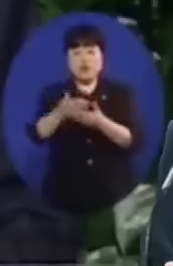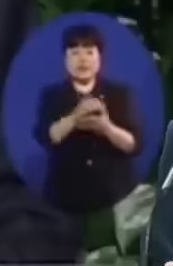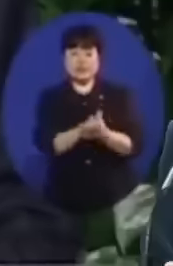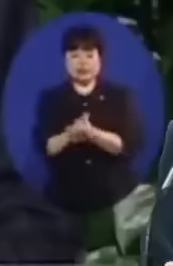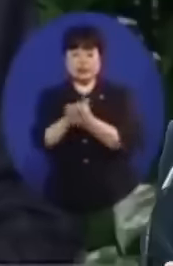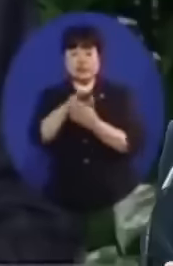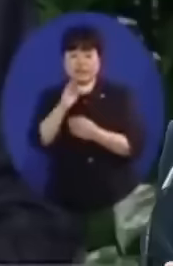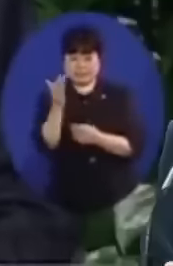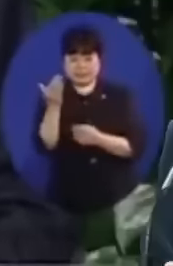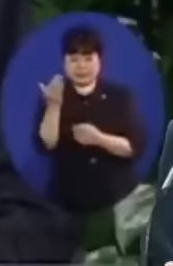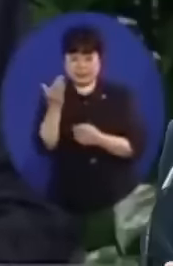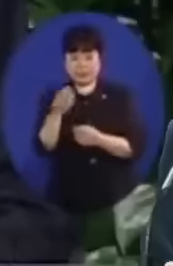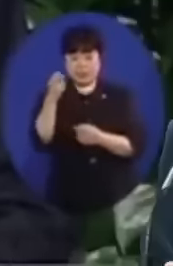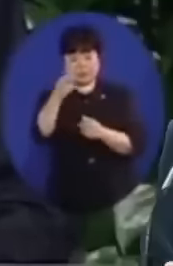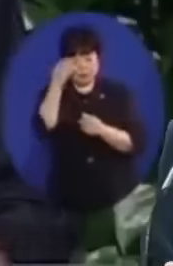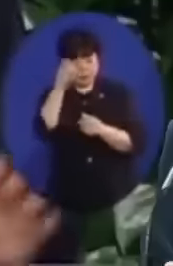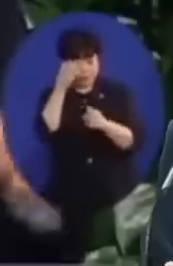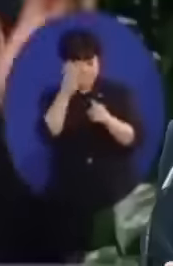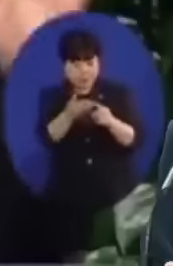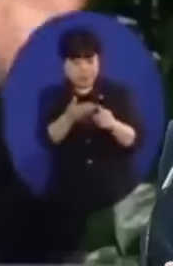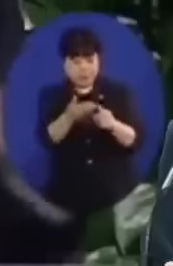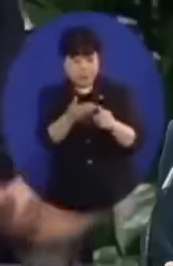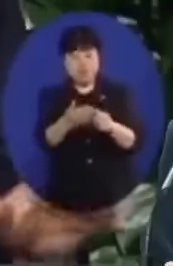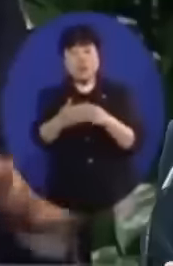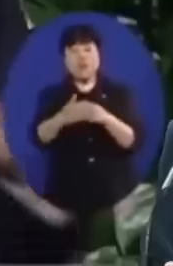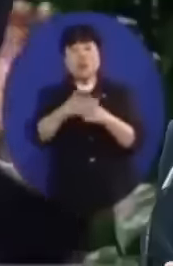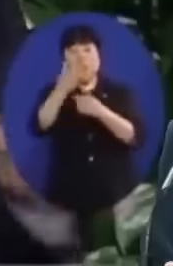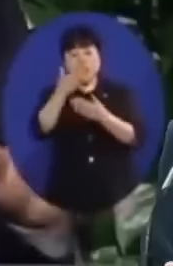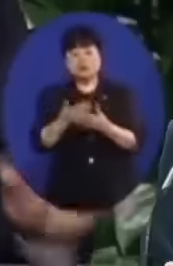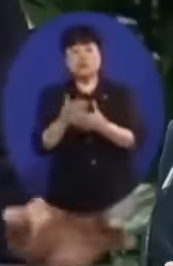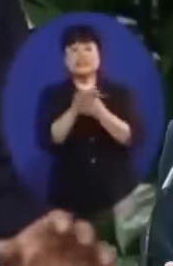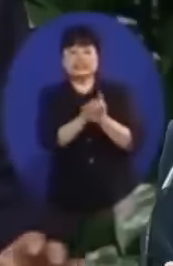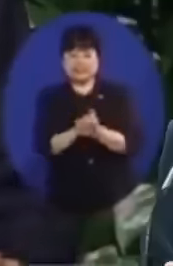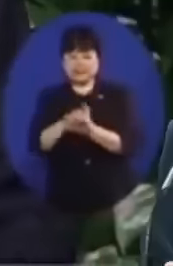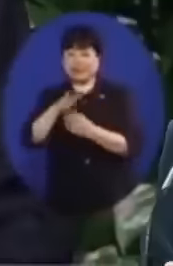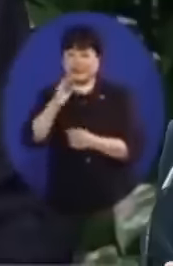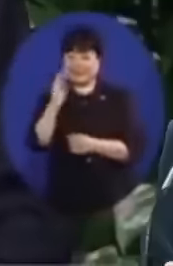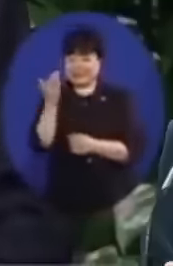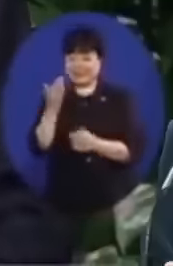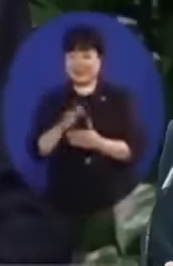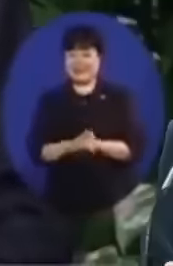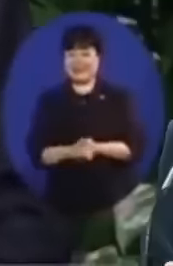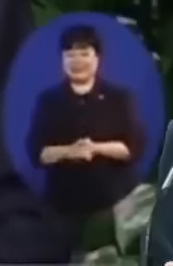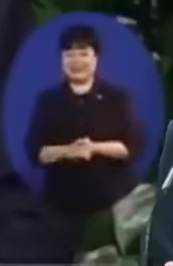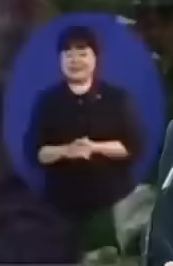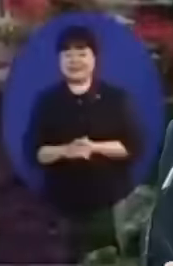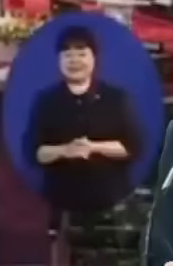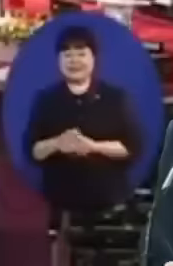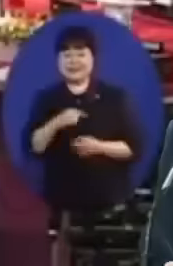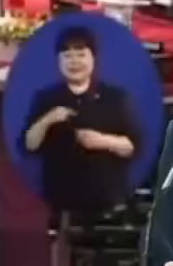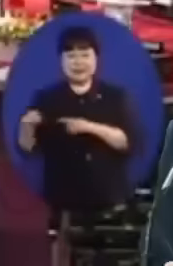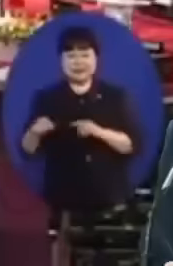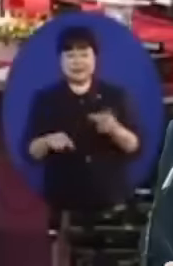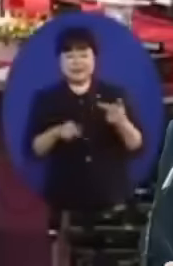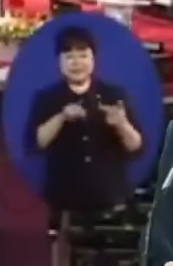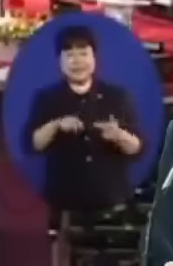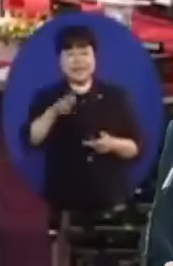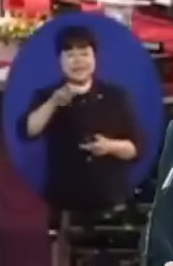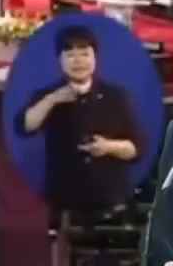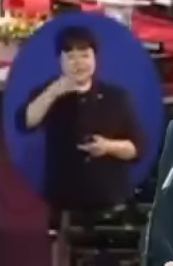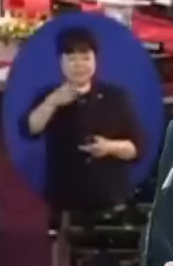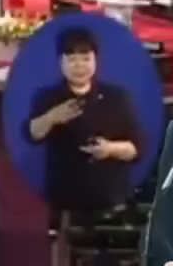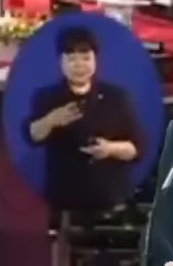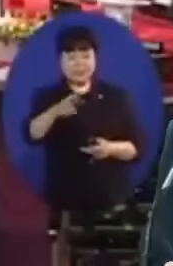되시고 보혜사 성령은 우리를 도와주는 친구가 되시는 것입니다. 사도행전 17장